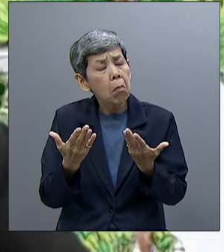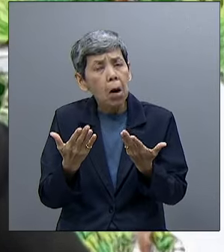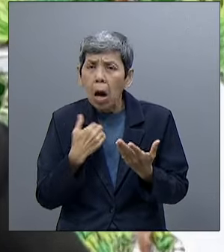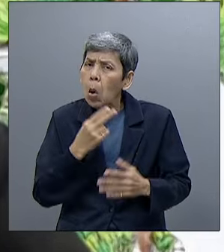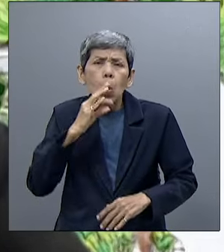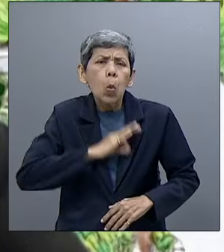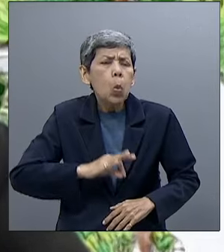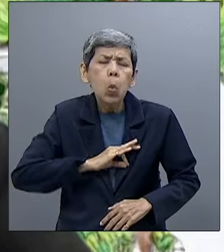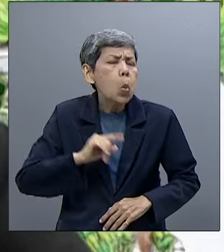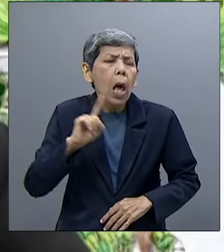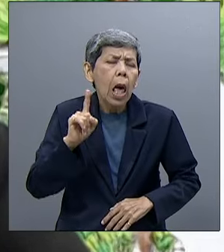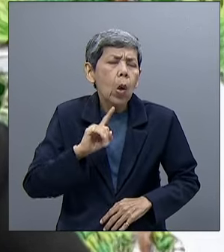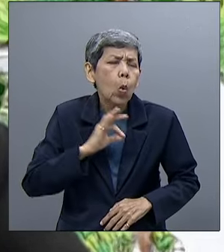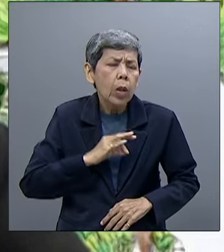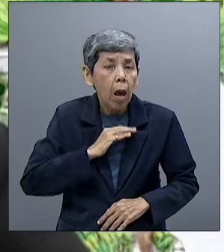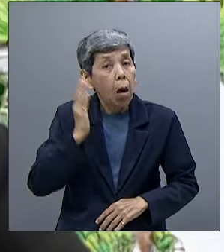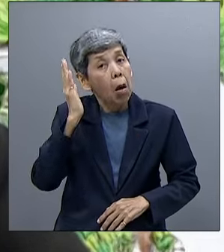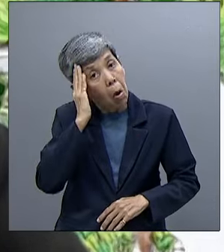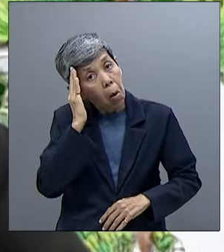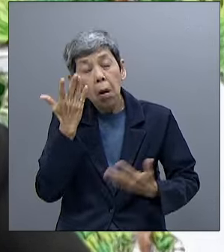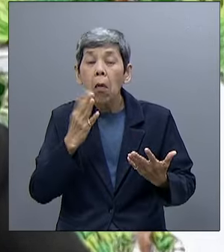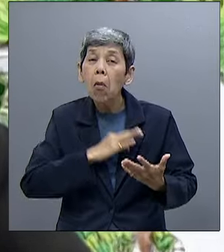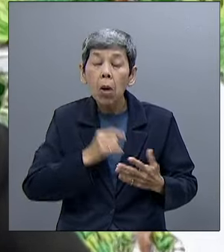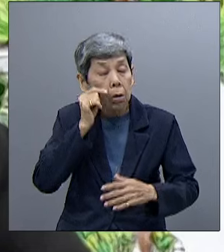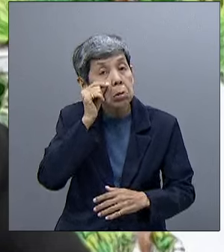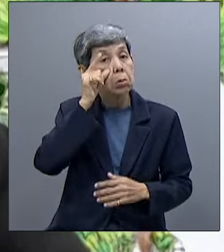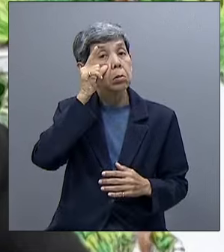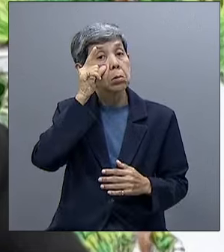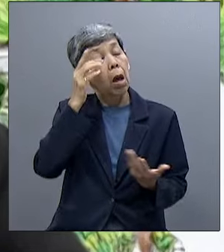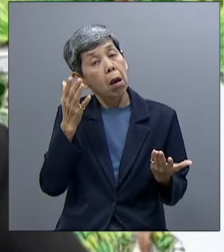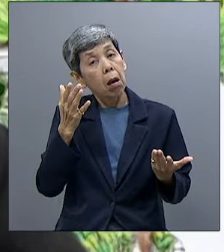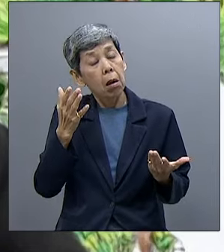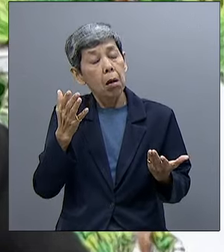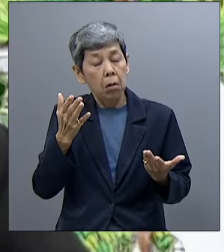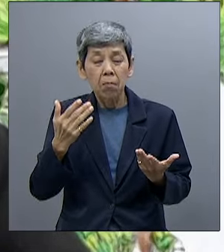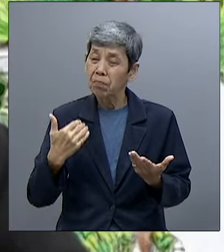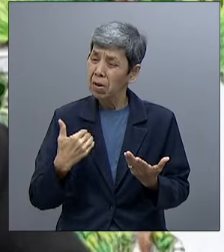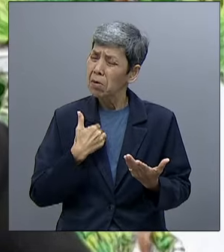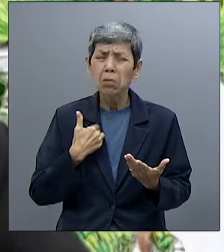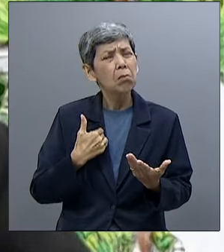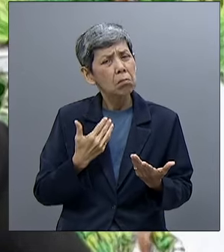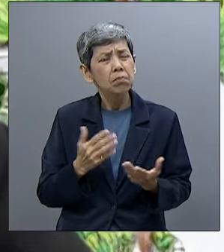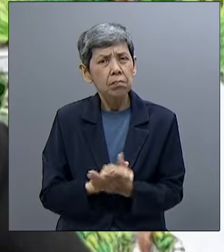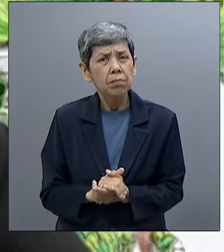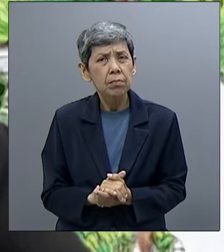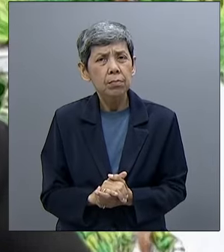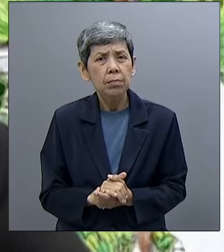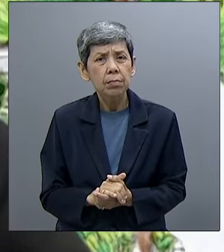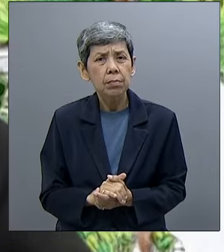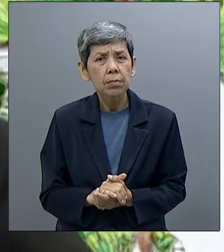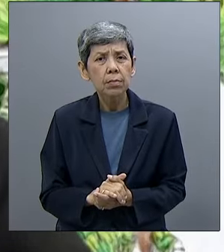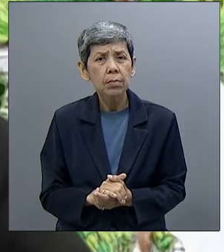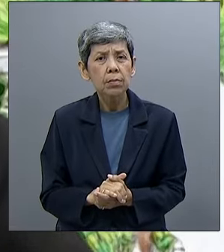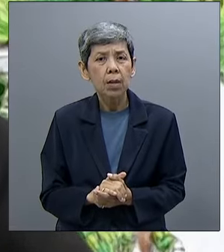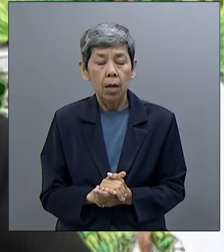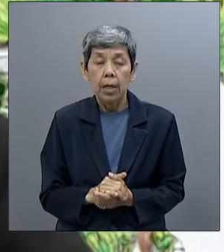อาการหรือเกิดอาการเฉพาะตอนหลับเท่านั้นหรือว่าตอนเราตื่นหรือปกติใช้ชีวิตประจำวันเนี่ยมันก็มีอาการเหล่านี้ได้ครับจริง